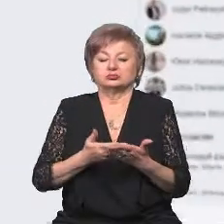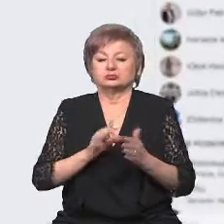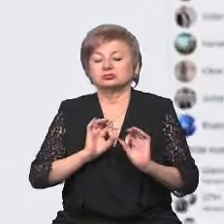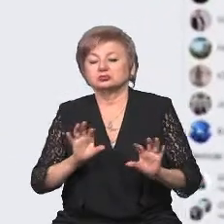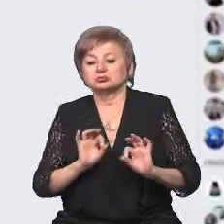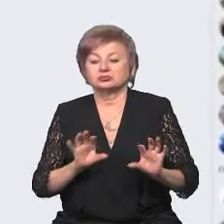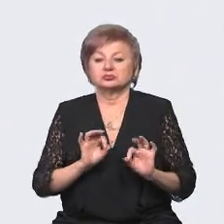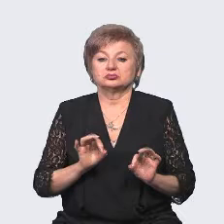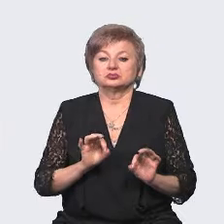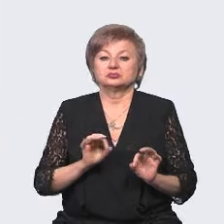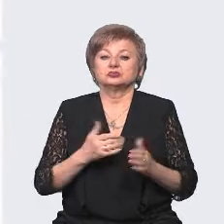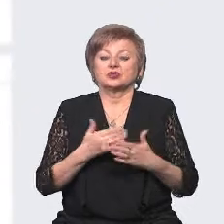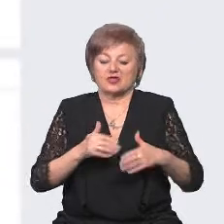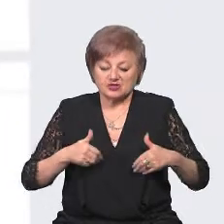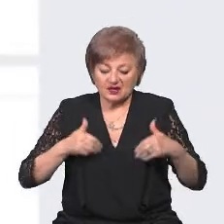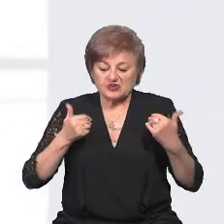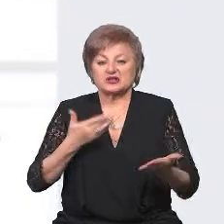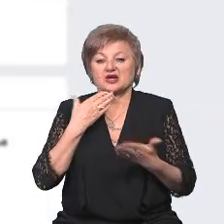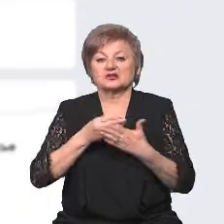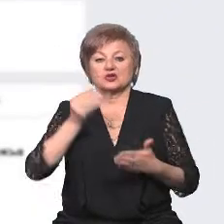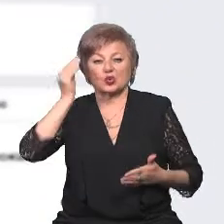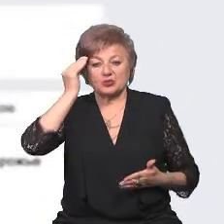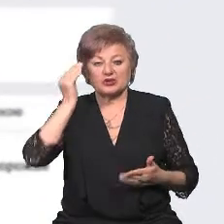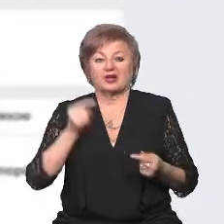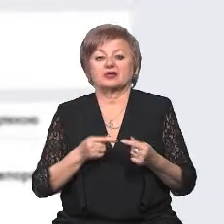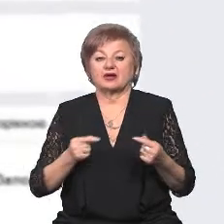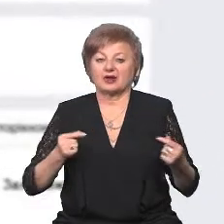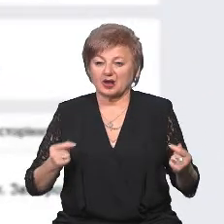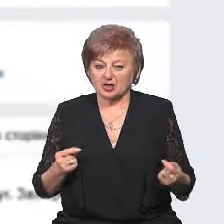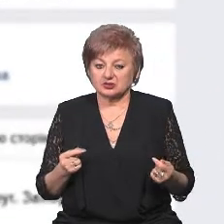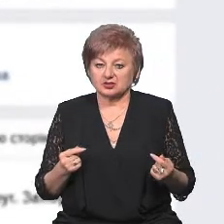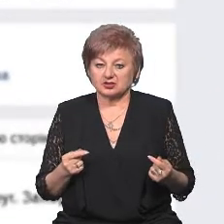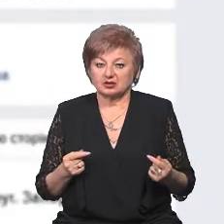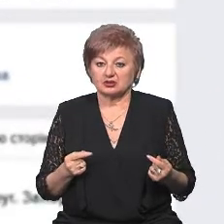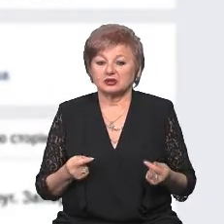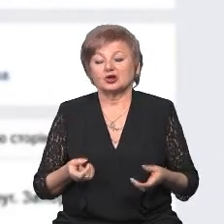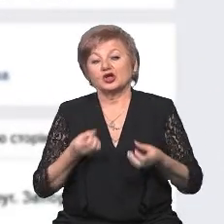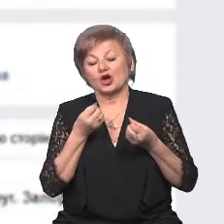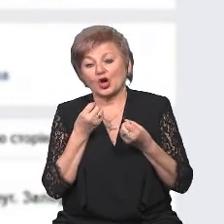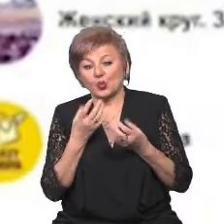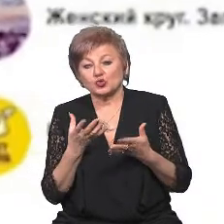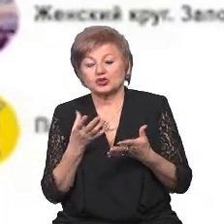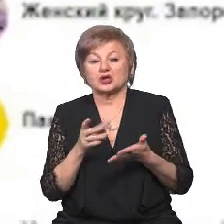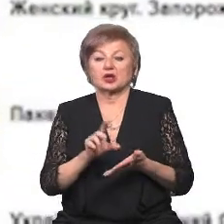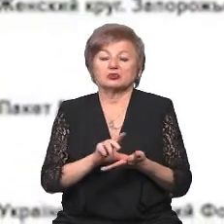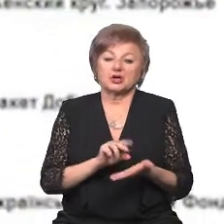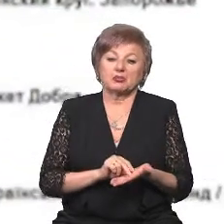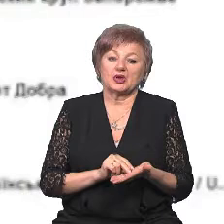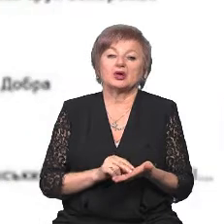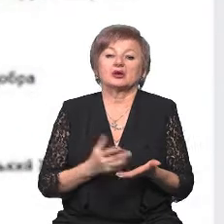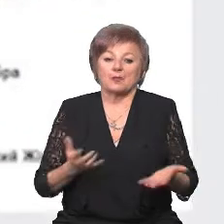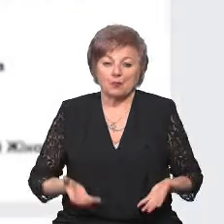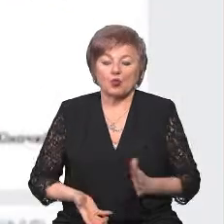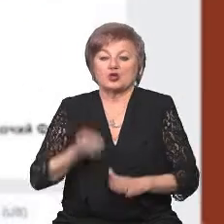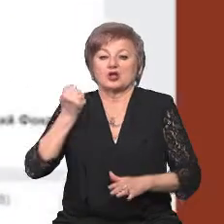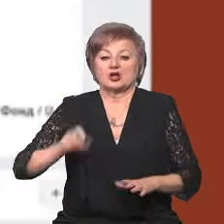люди висловлюють свої думки, різні думки, хтось позитивні приклади, підтримують